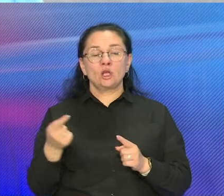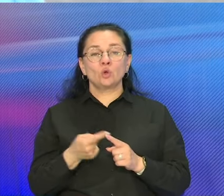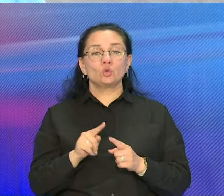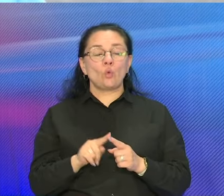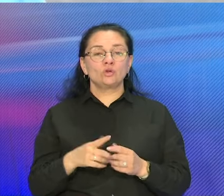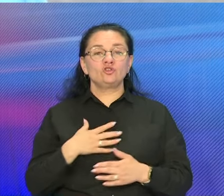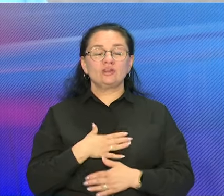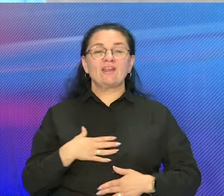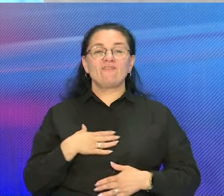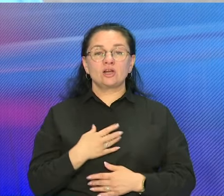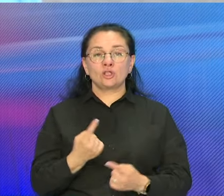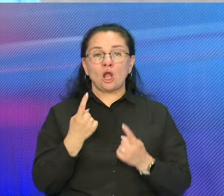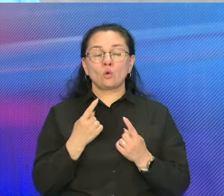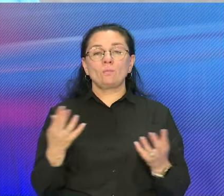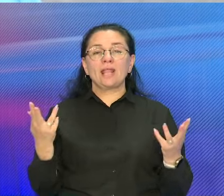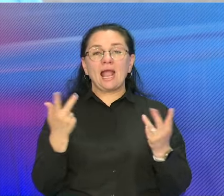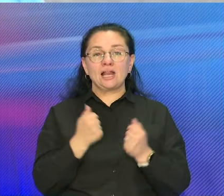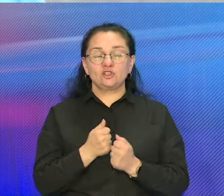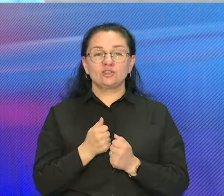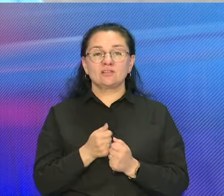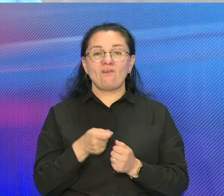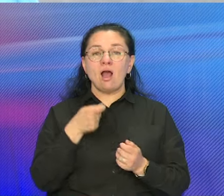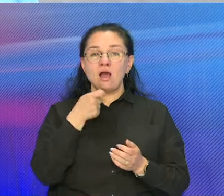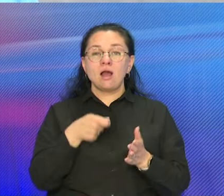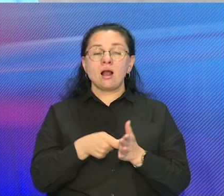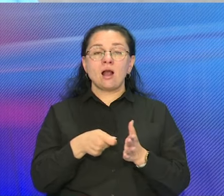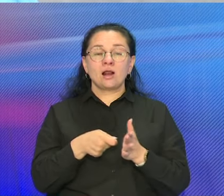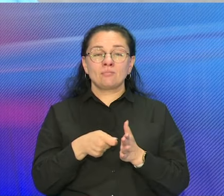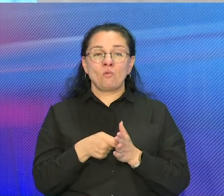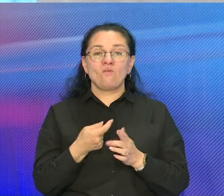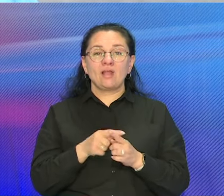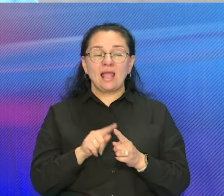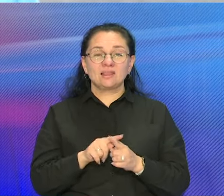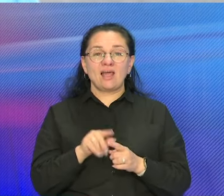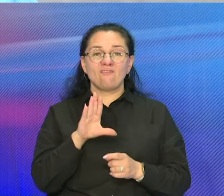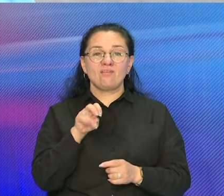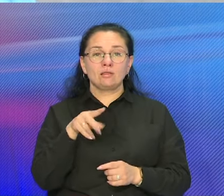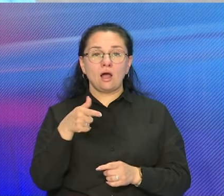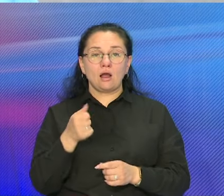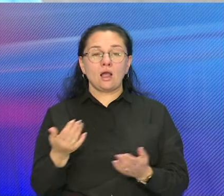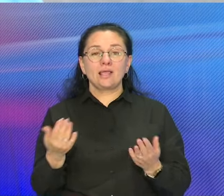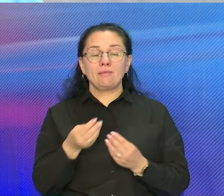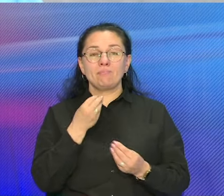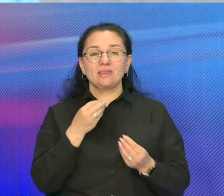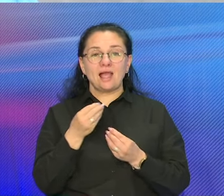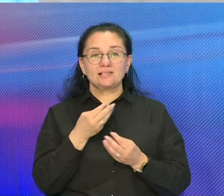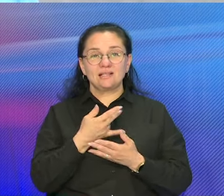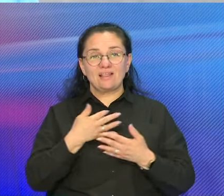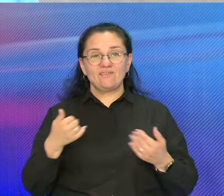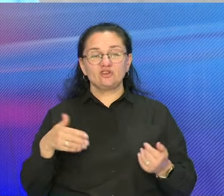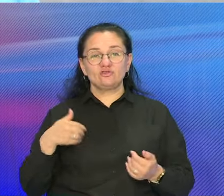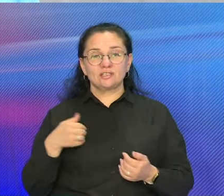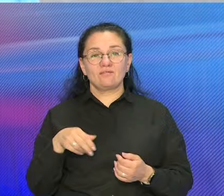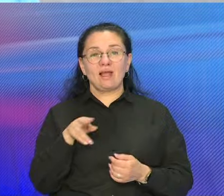важна большое калічество сочных кормов Патаму што все-таки это основной источнік влагі і пітацьўных веществ, в том числе вітаміна